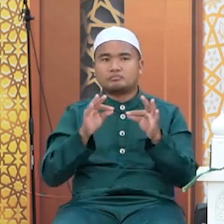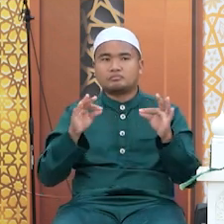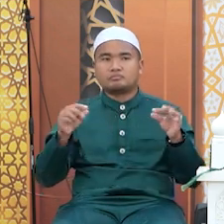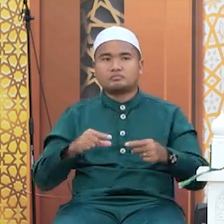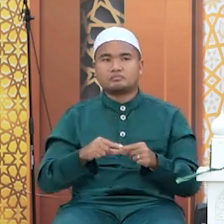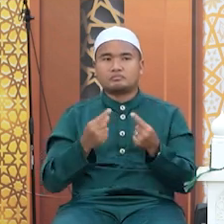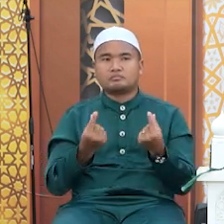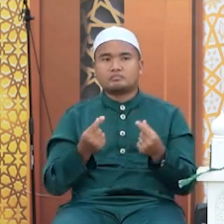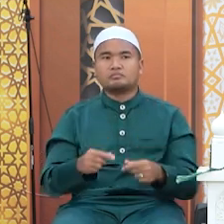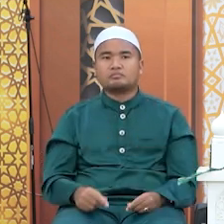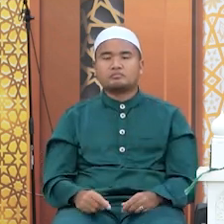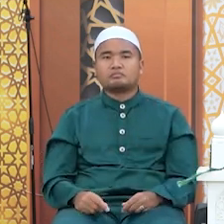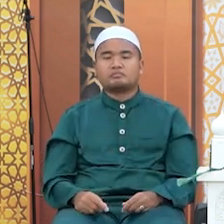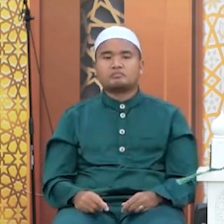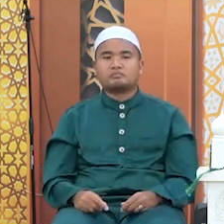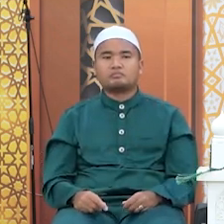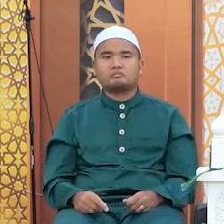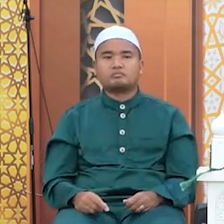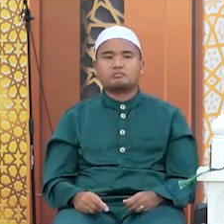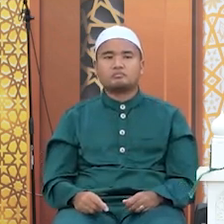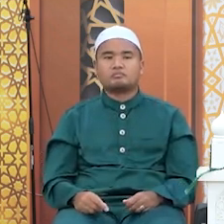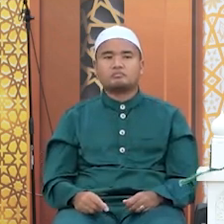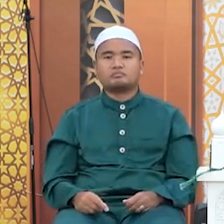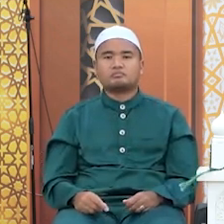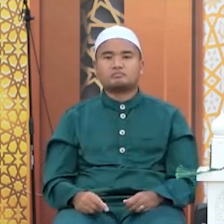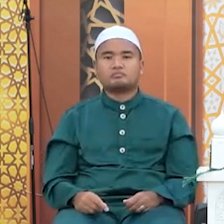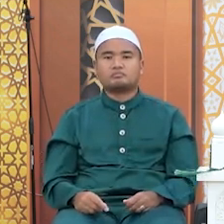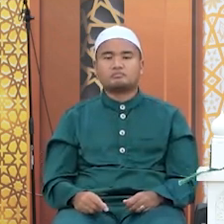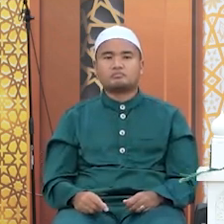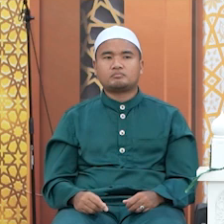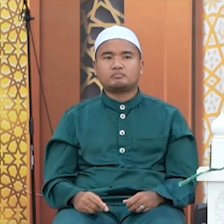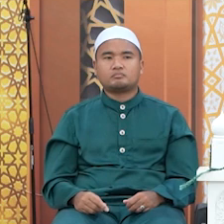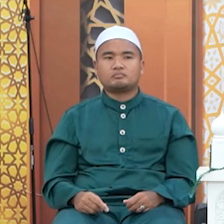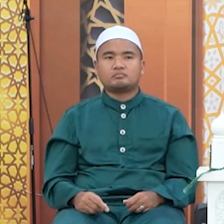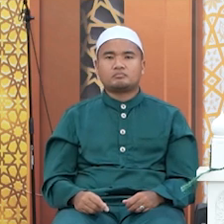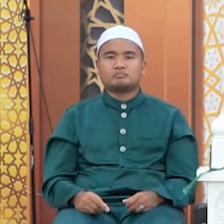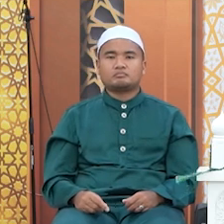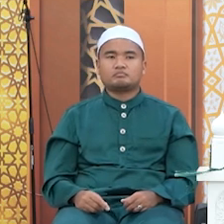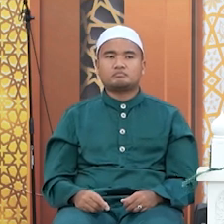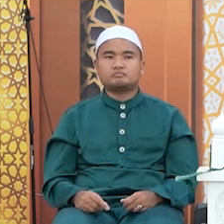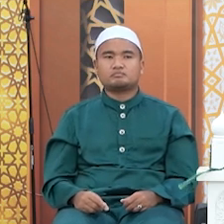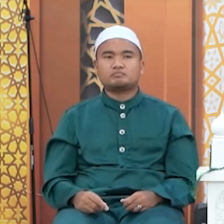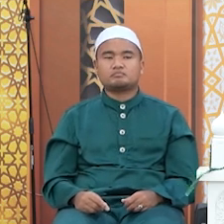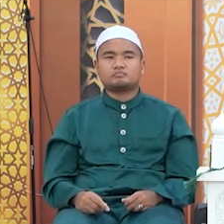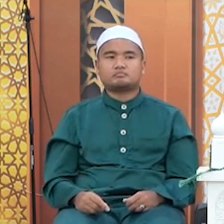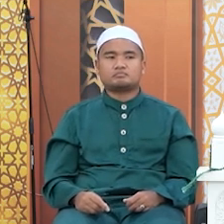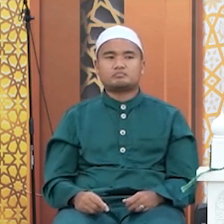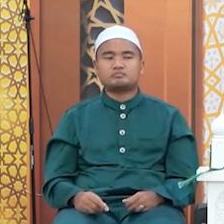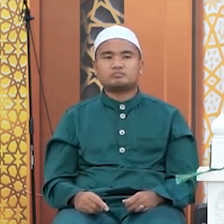ayat 21. Wa min ayatihi an khalaqa lakum min anfusikum